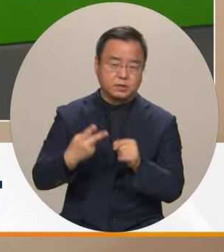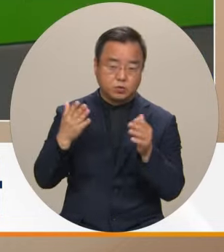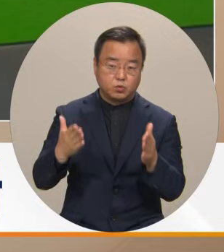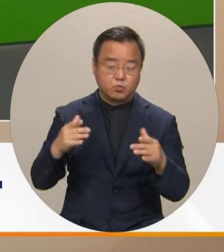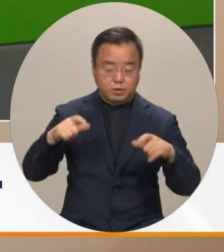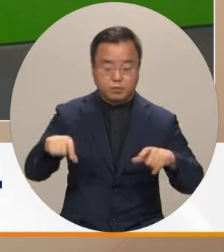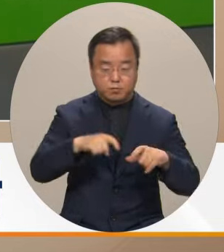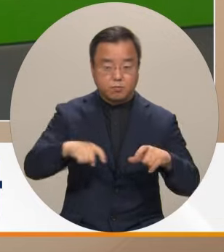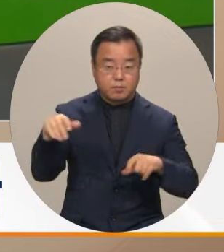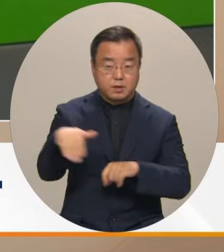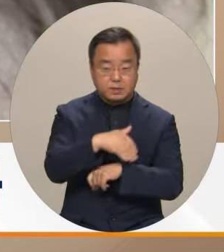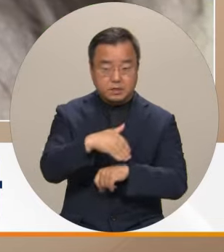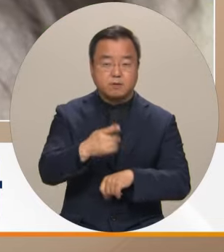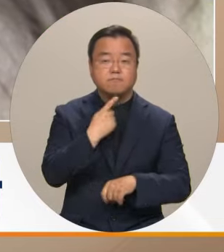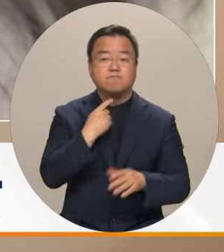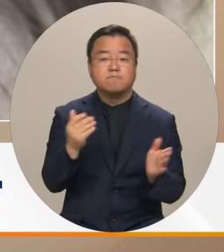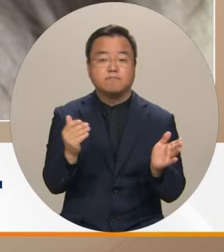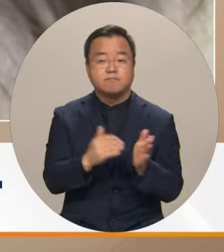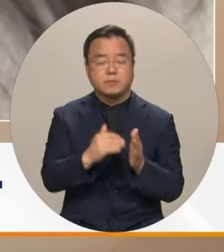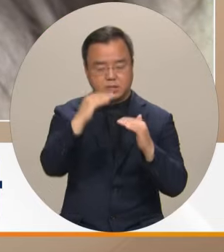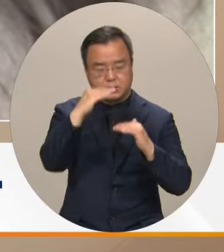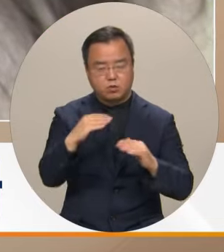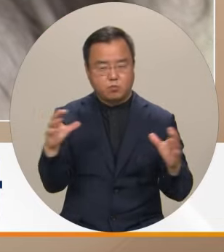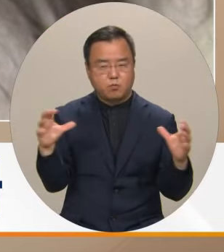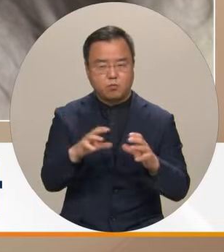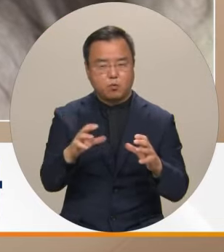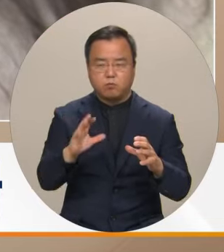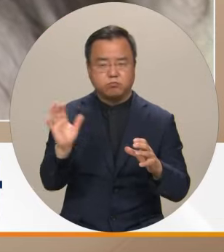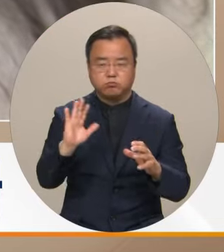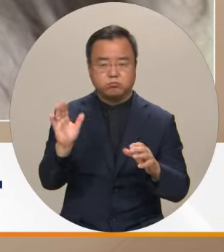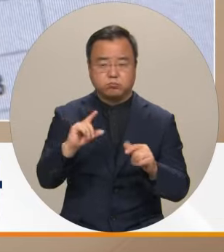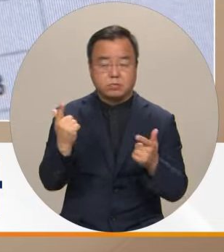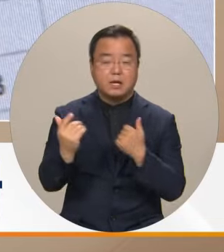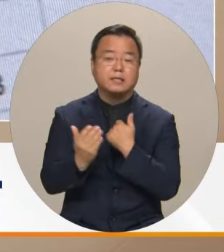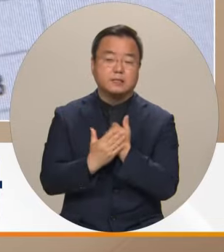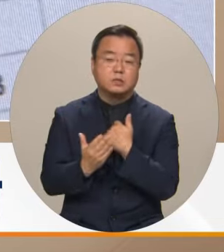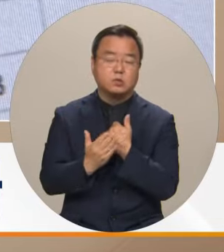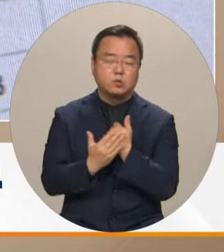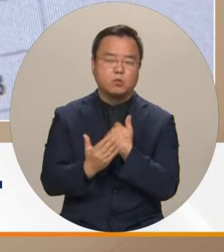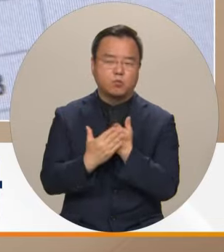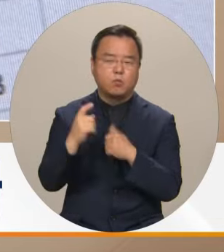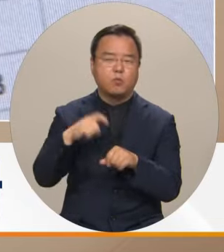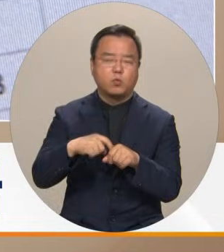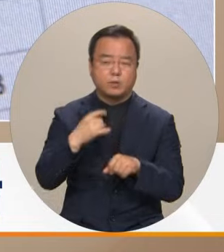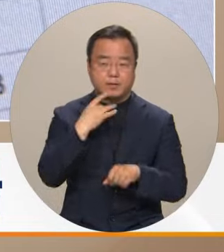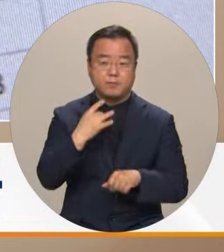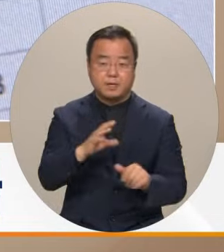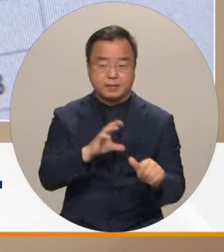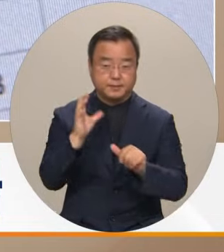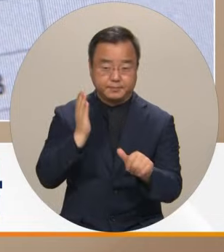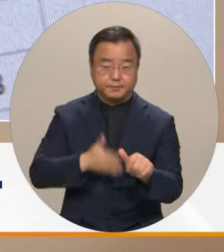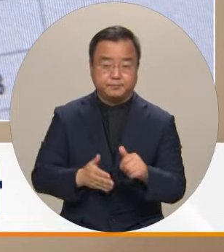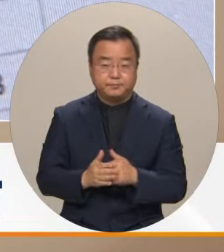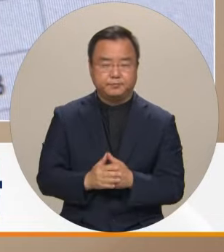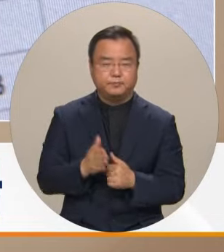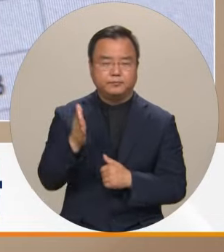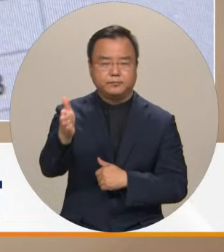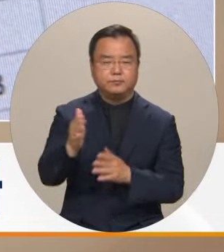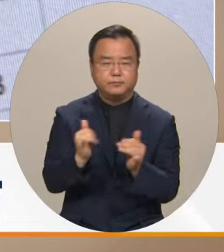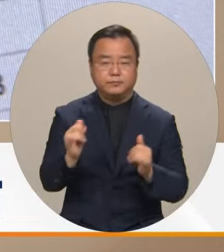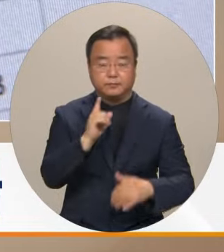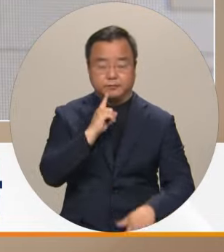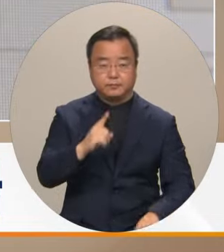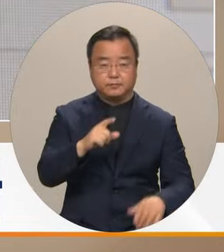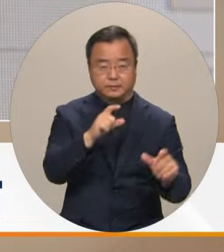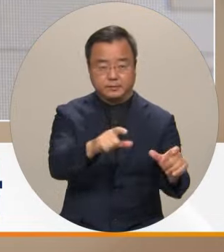학교를 다녔는지 여부는 포함되지 않았기 때문에 참고용으로만 생각하시면 되겠습니다 전문가들은 단편적으로 지역